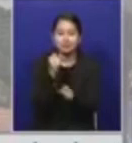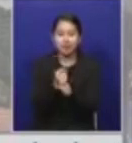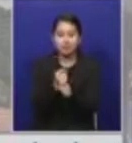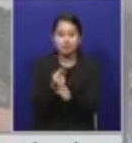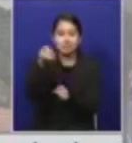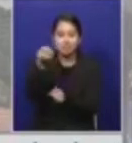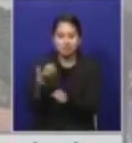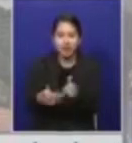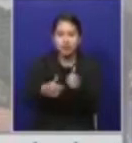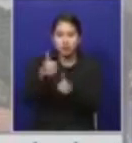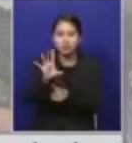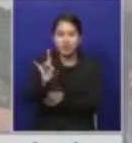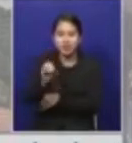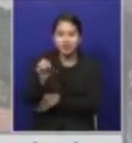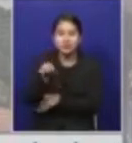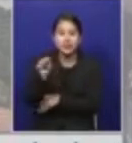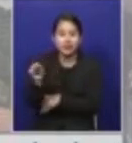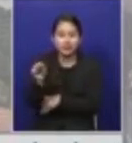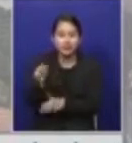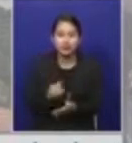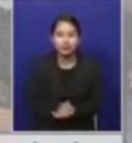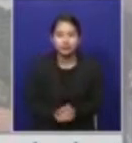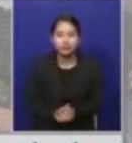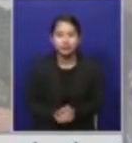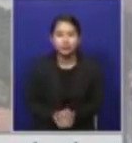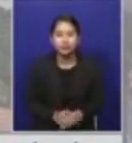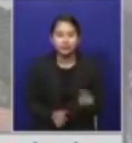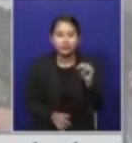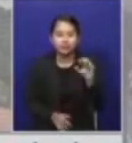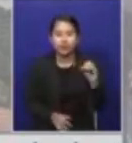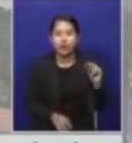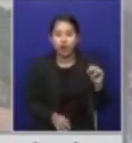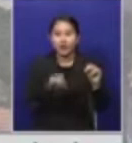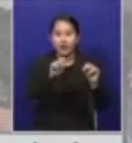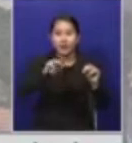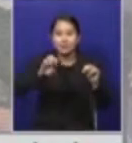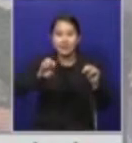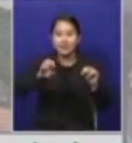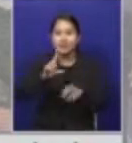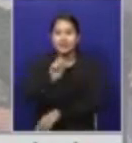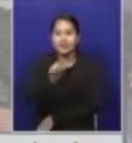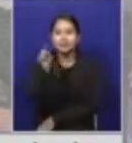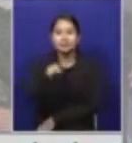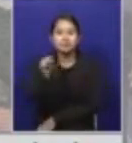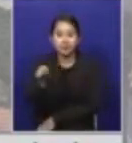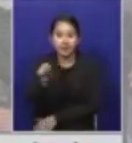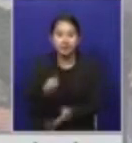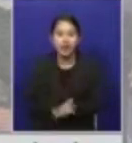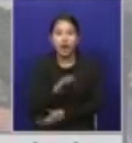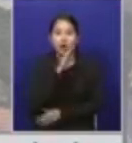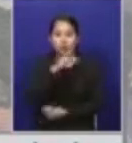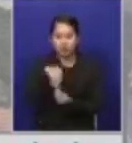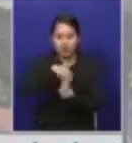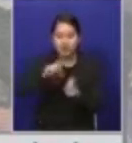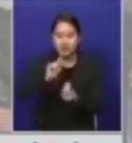ถึง 80% นะครับในส่วนที่เป็น non SME เนี่ยมีแค่ 20% นะครับจะเห็นว่าถ้าเศรษฐกิจไท